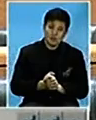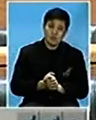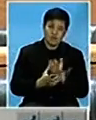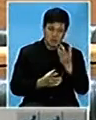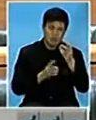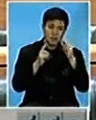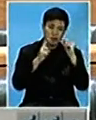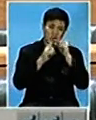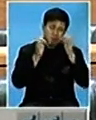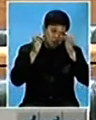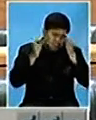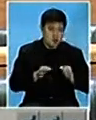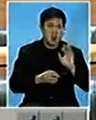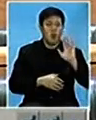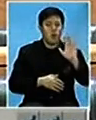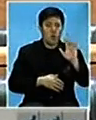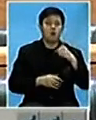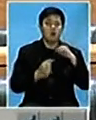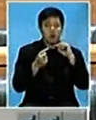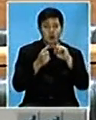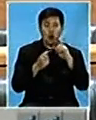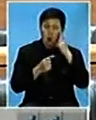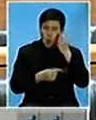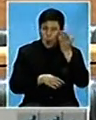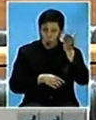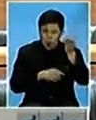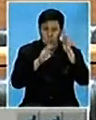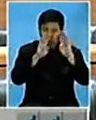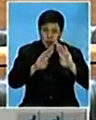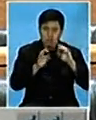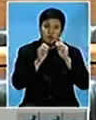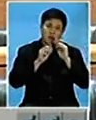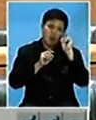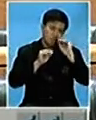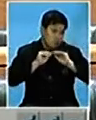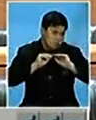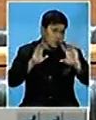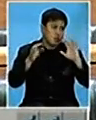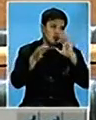ของท่านผมจึงอยากกราบเรียนท่านว่าขอให้มีรูปแบบการเผยแพร่คำวินิจฉัย